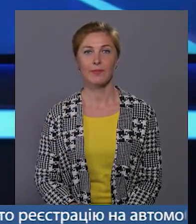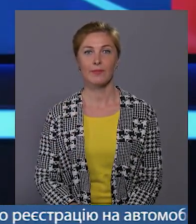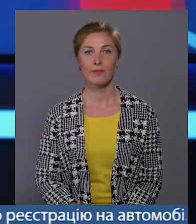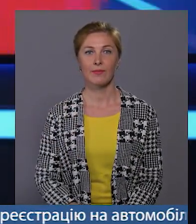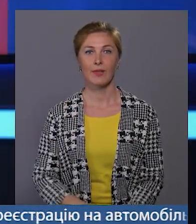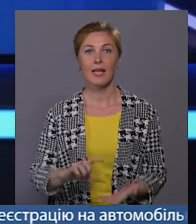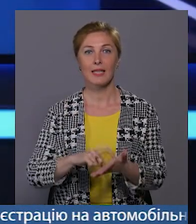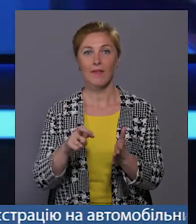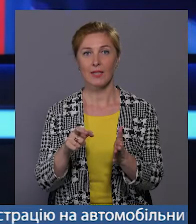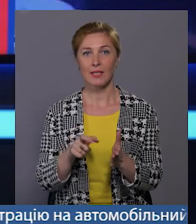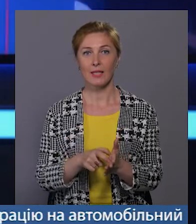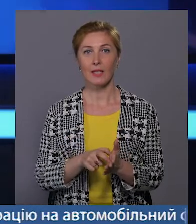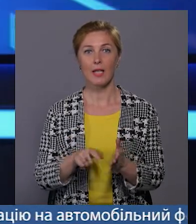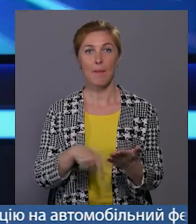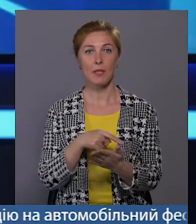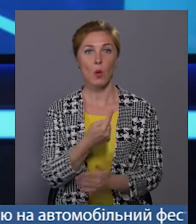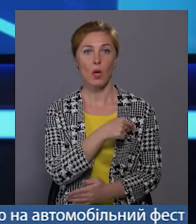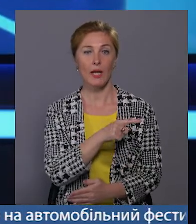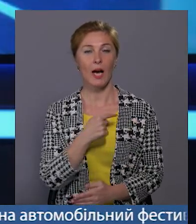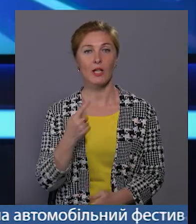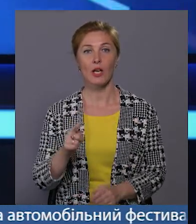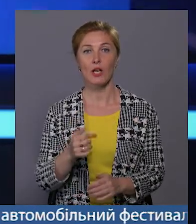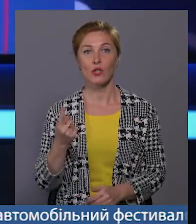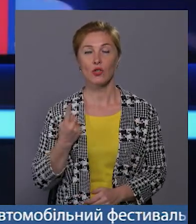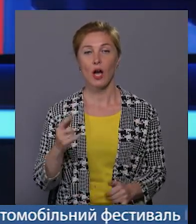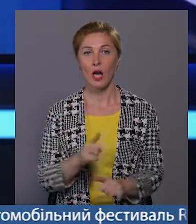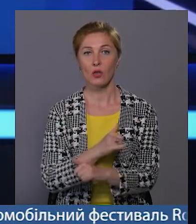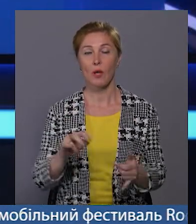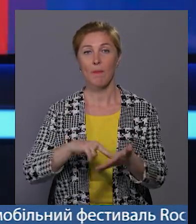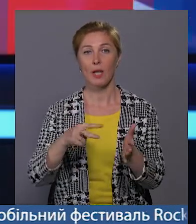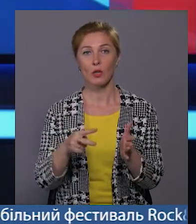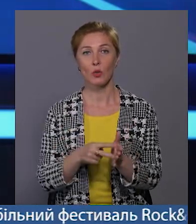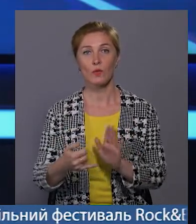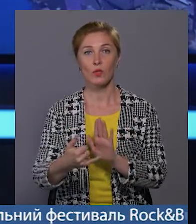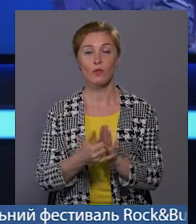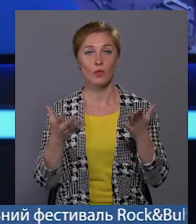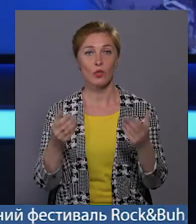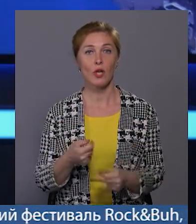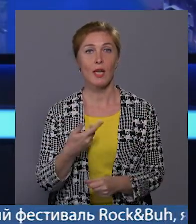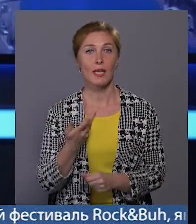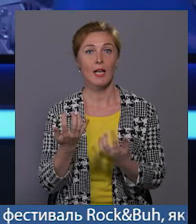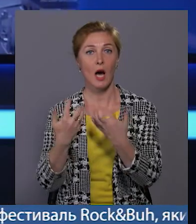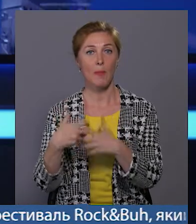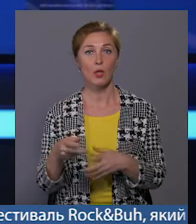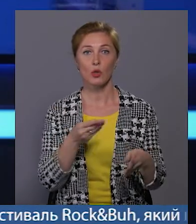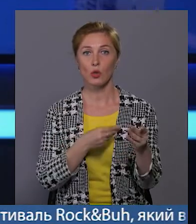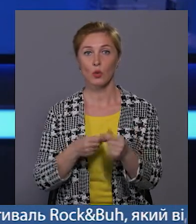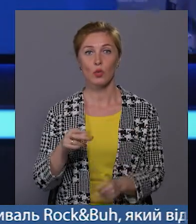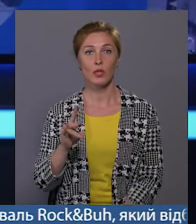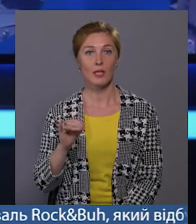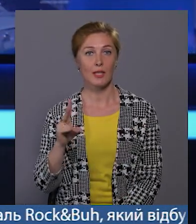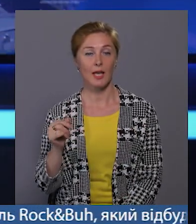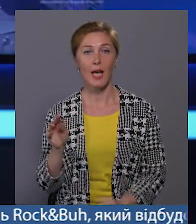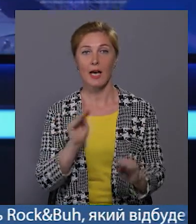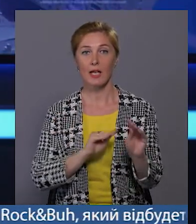На відділення гемодіалізу міської лікарні чекає розширення. Там планують встановити ще кілька апаратів штучної нирки.